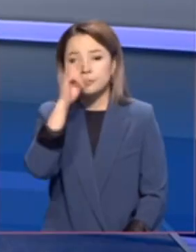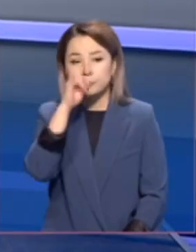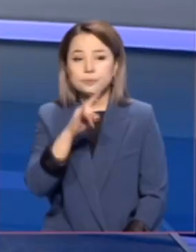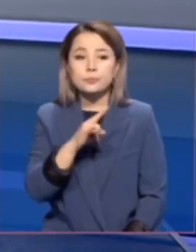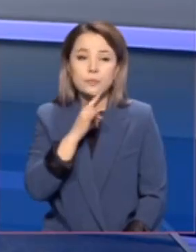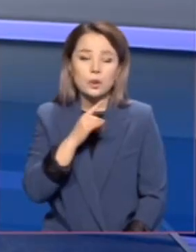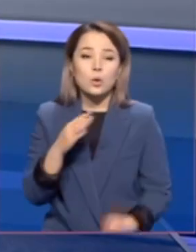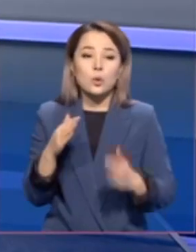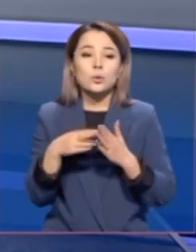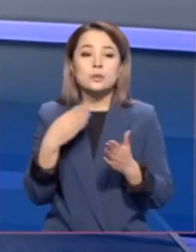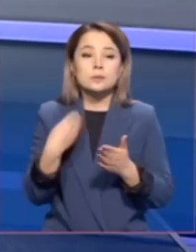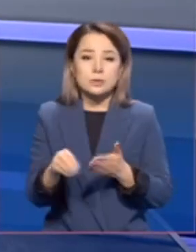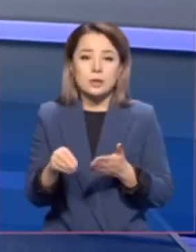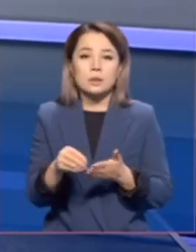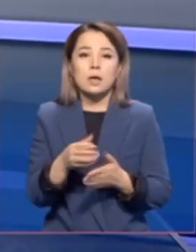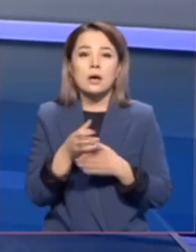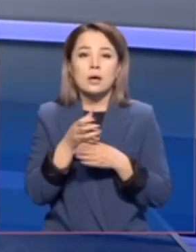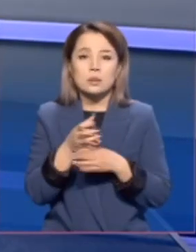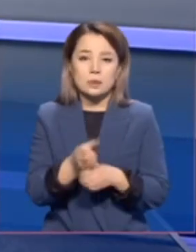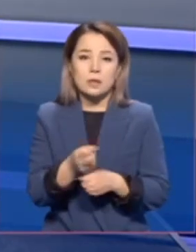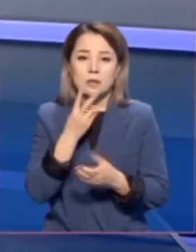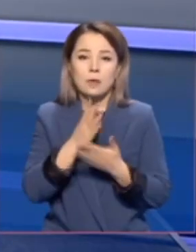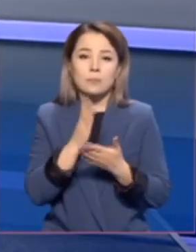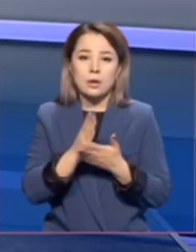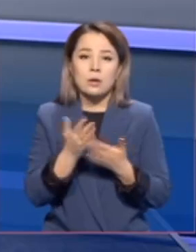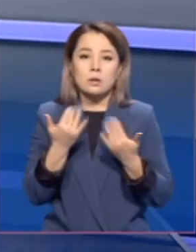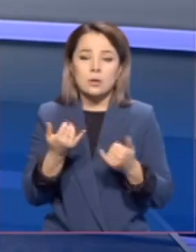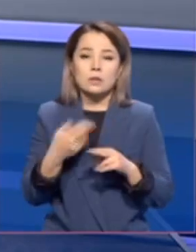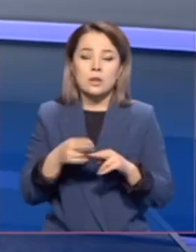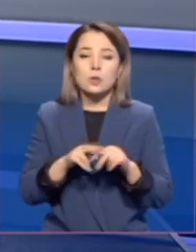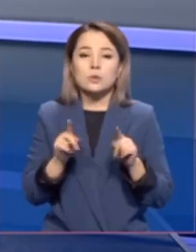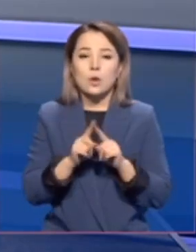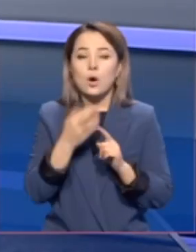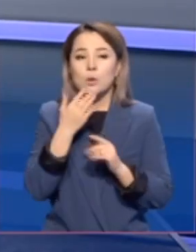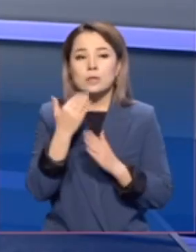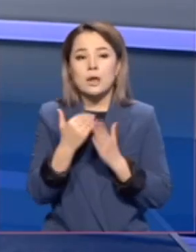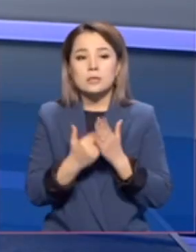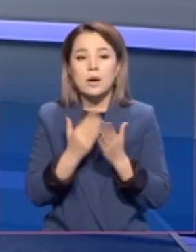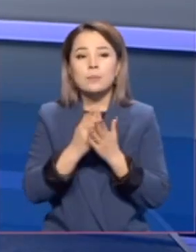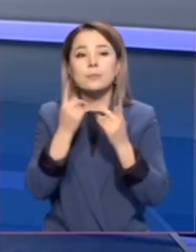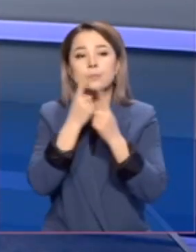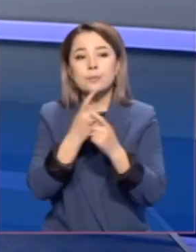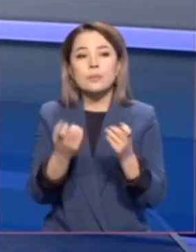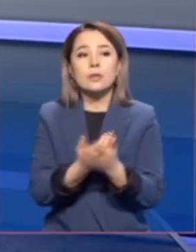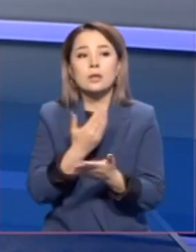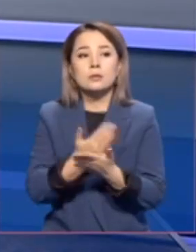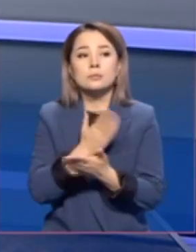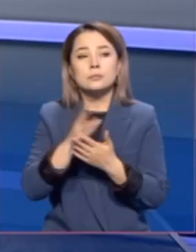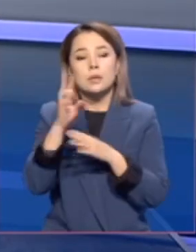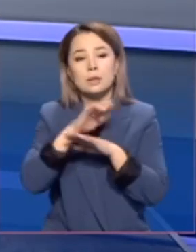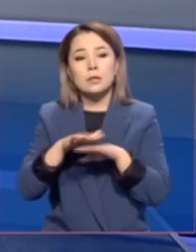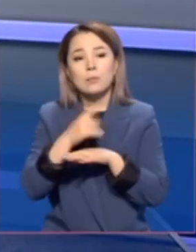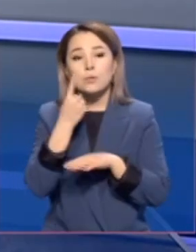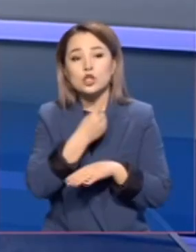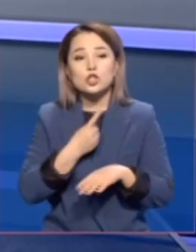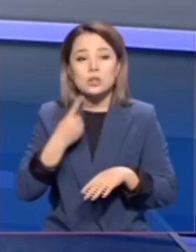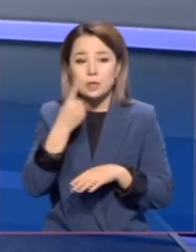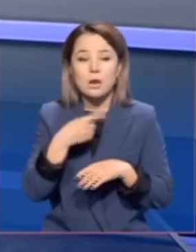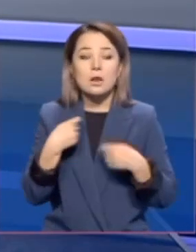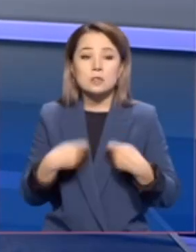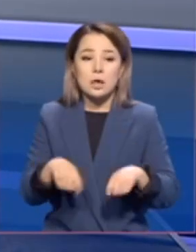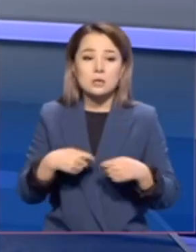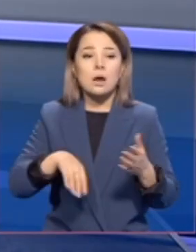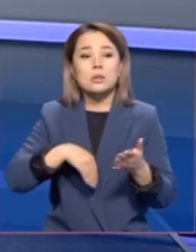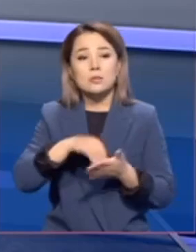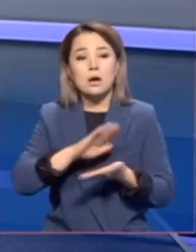қазақстандықтар үй сатып алуды азайтқан. Ұлттық статистика бюросының осы аптада таратқан мәліметіне қарағанда, елде бір жылда